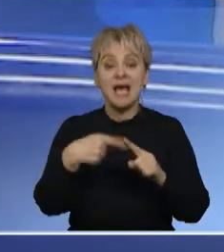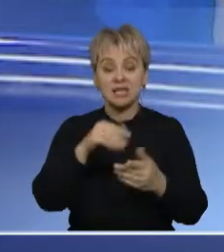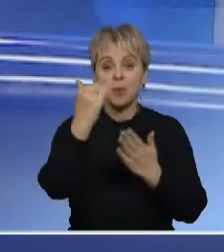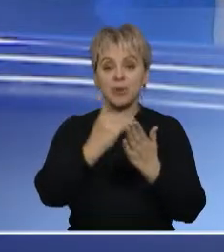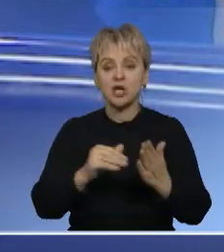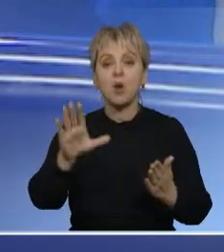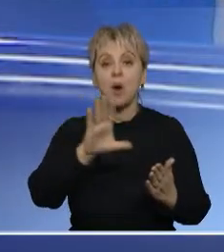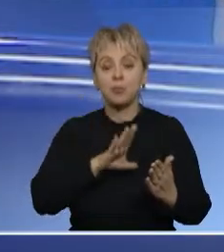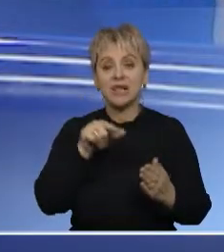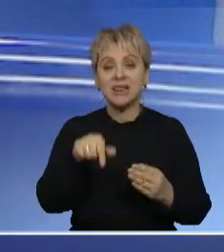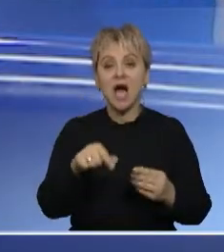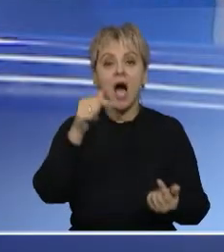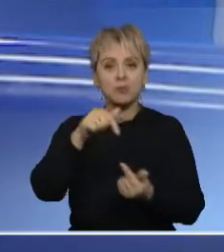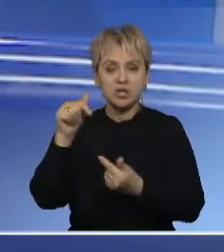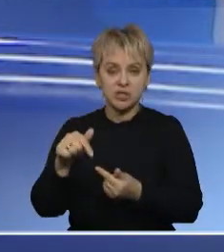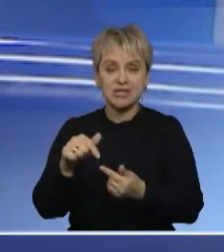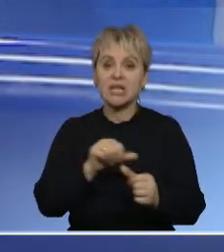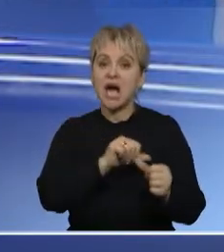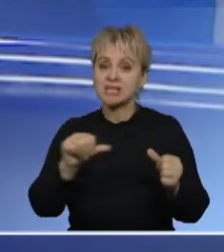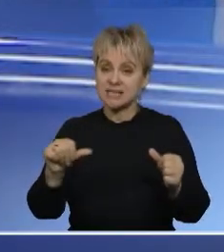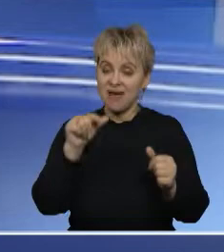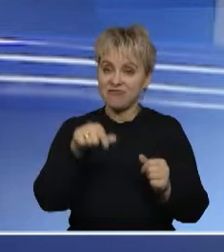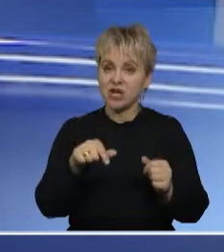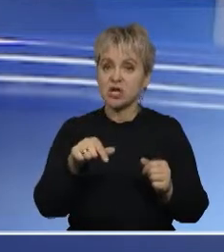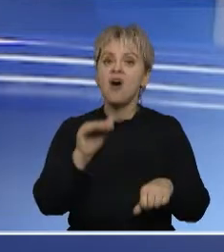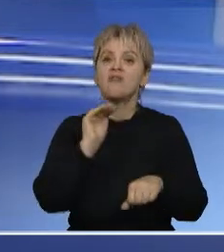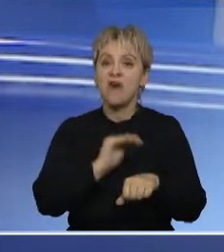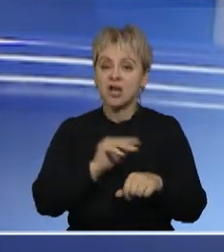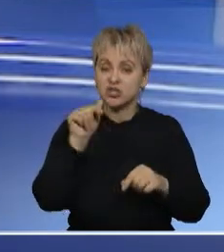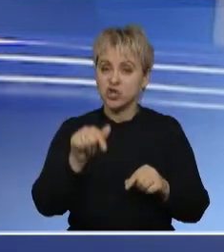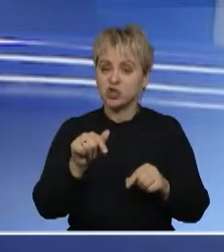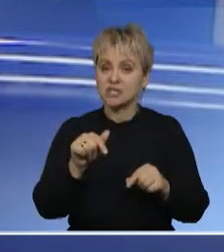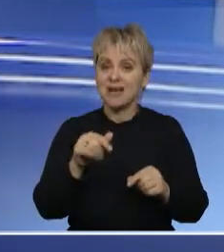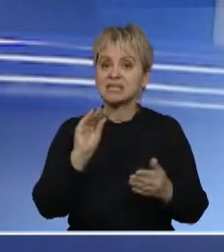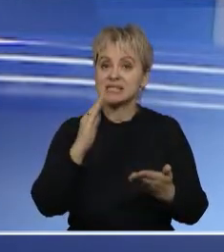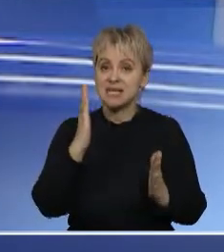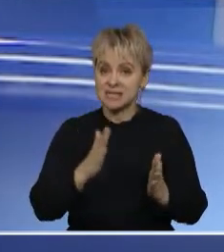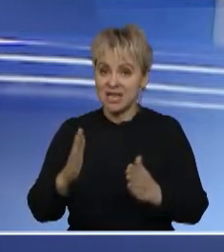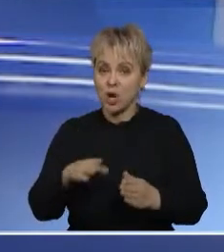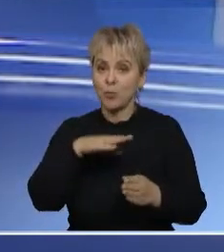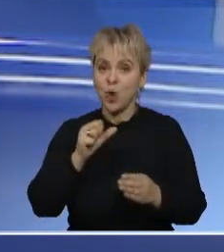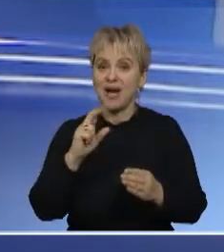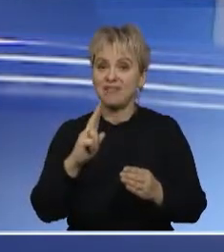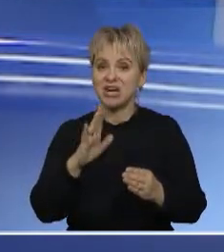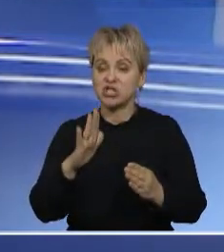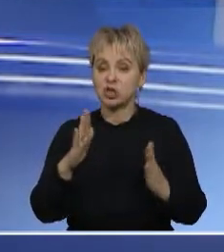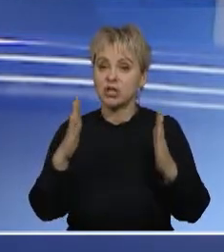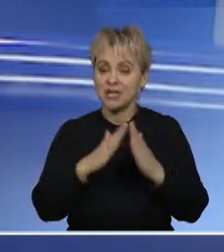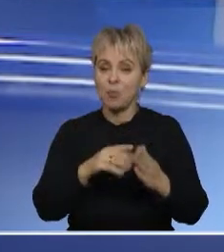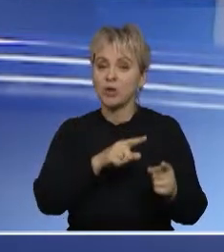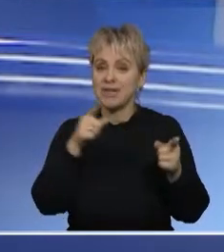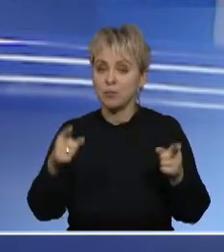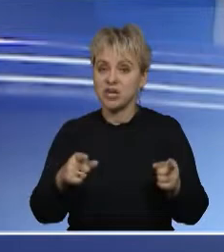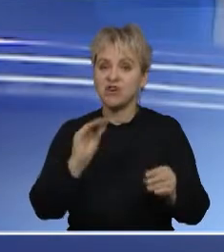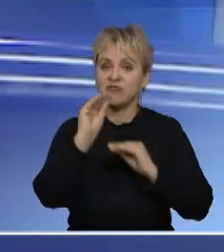программа, она была определена на основании фактического состояния многоквартирных домов. То есть на